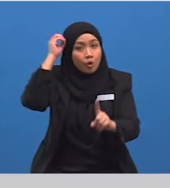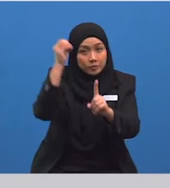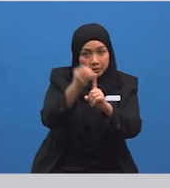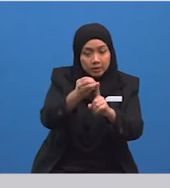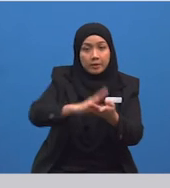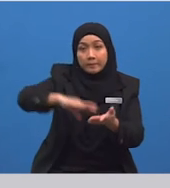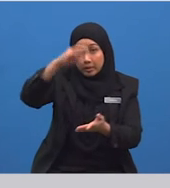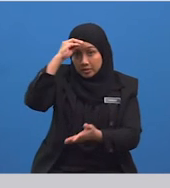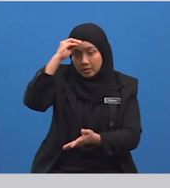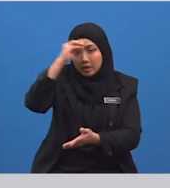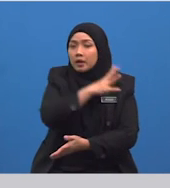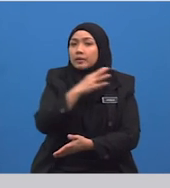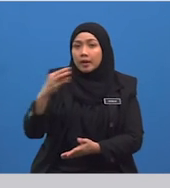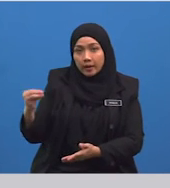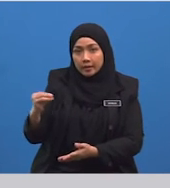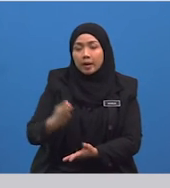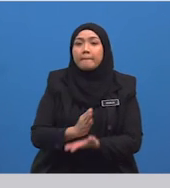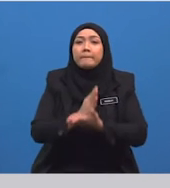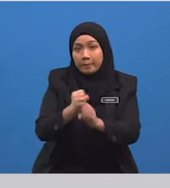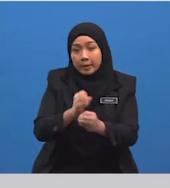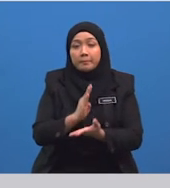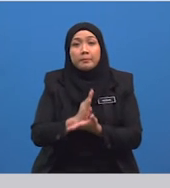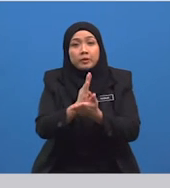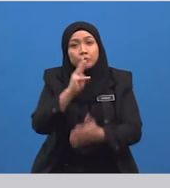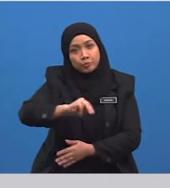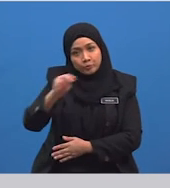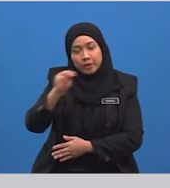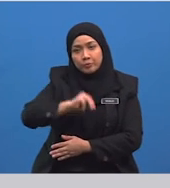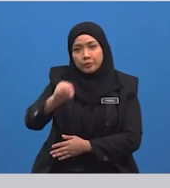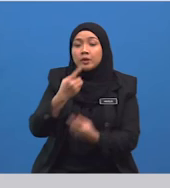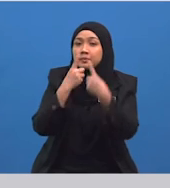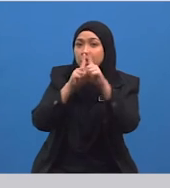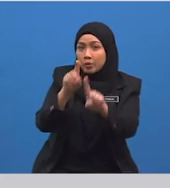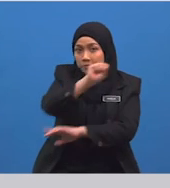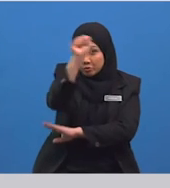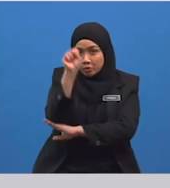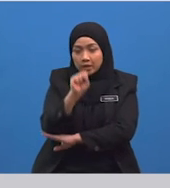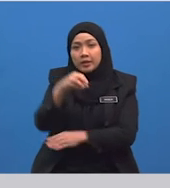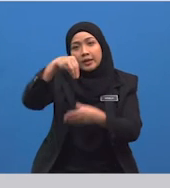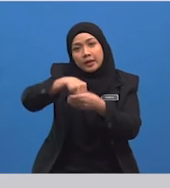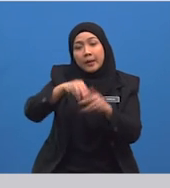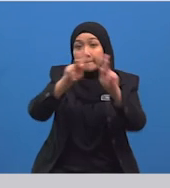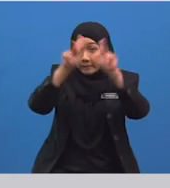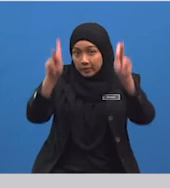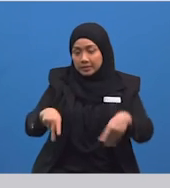objektif pembelajaran dan dapat membantu murid-murid menjawab soalan dalam